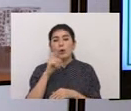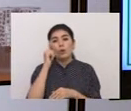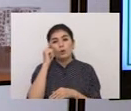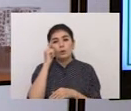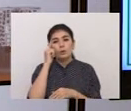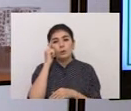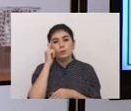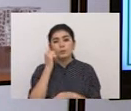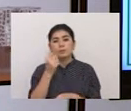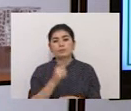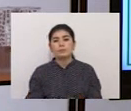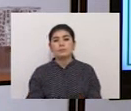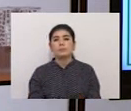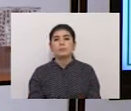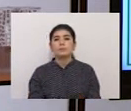ko'ring.